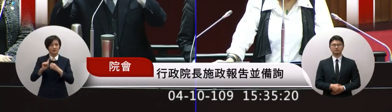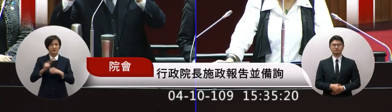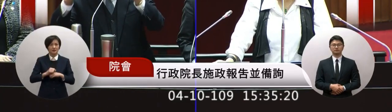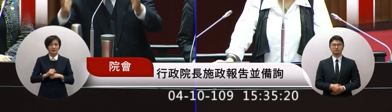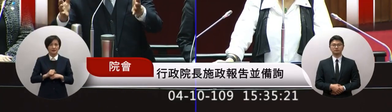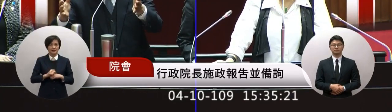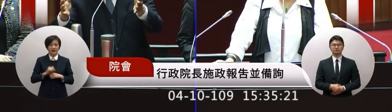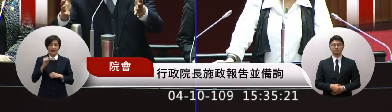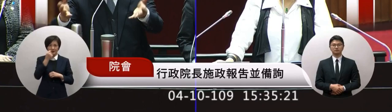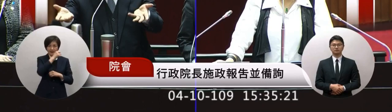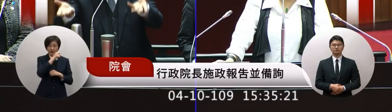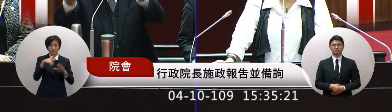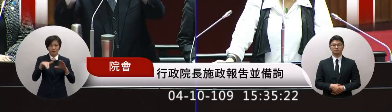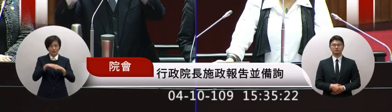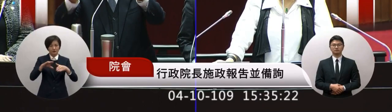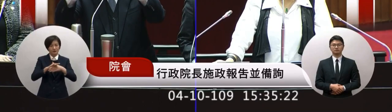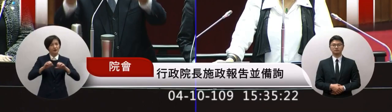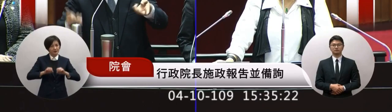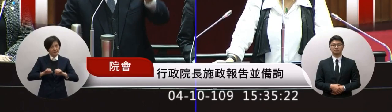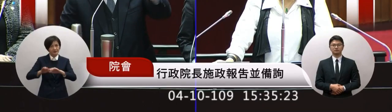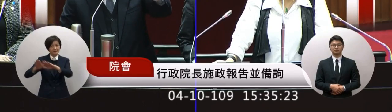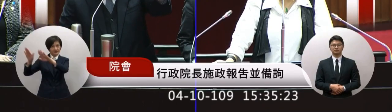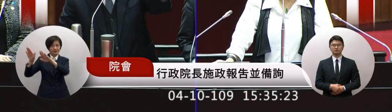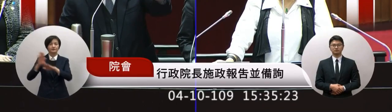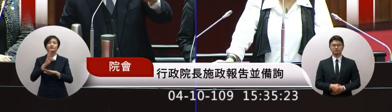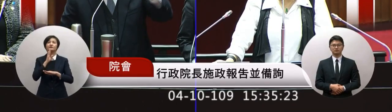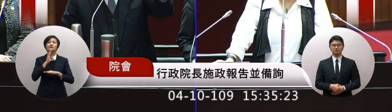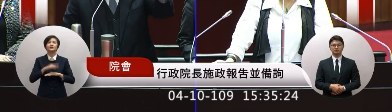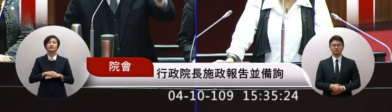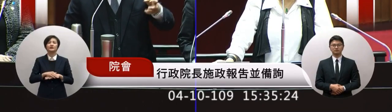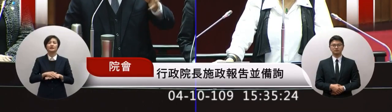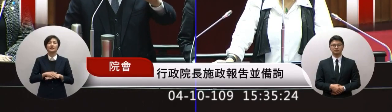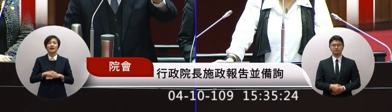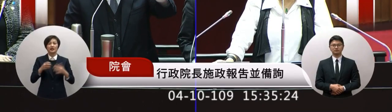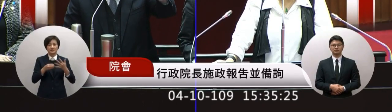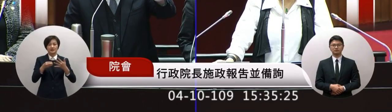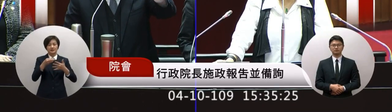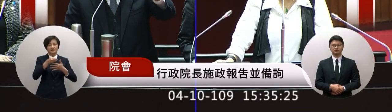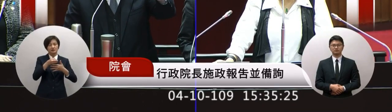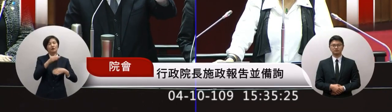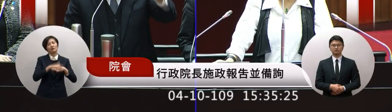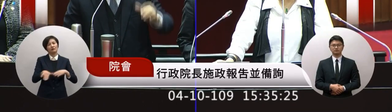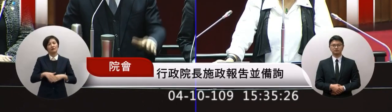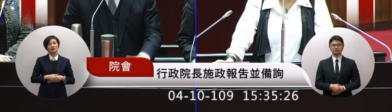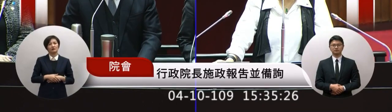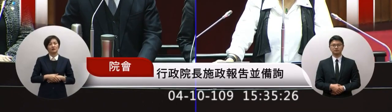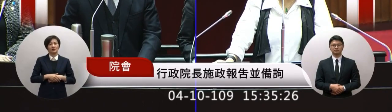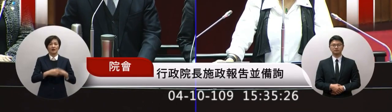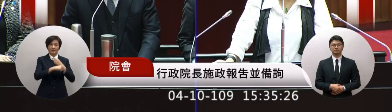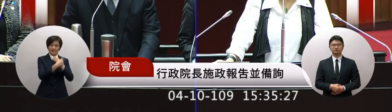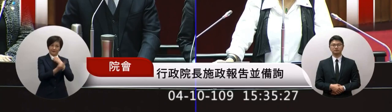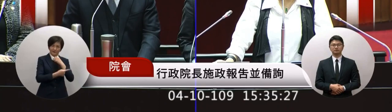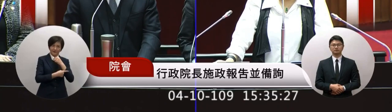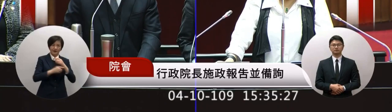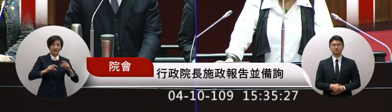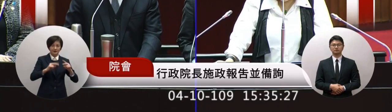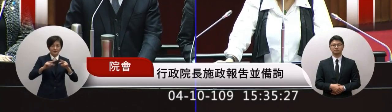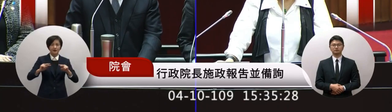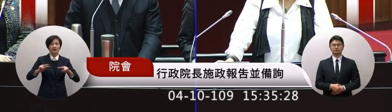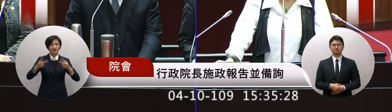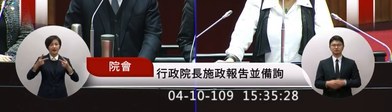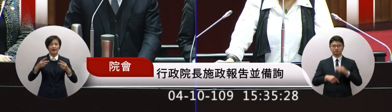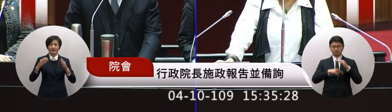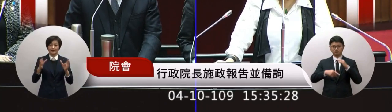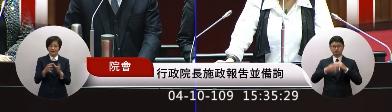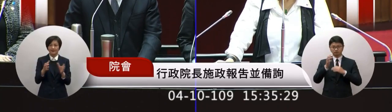作为一个文明国家，应该往这方面提升，相关办法应该往合理性修改。 院